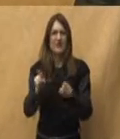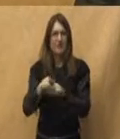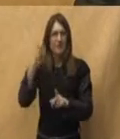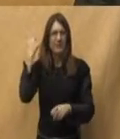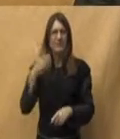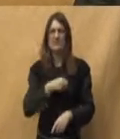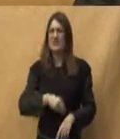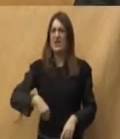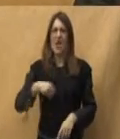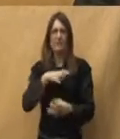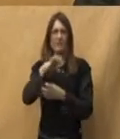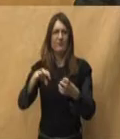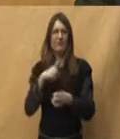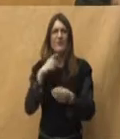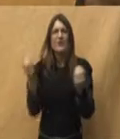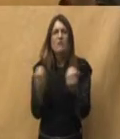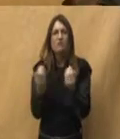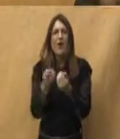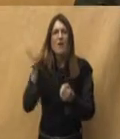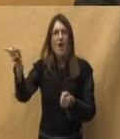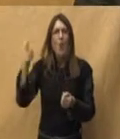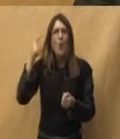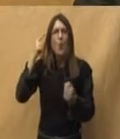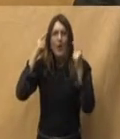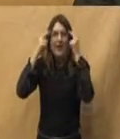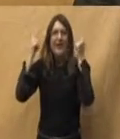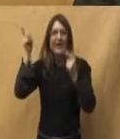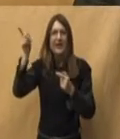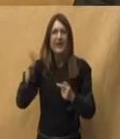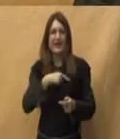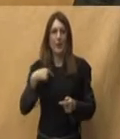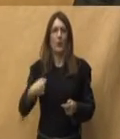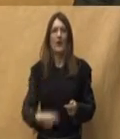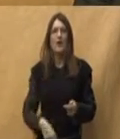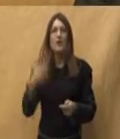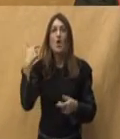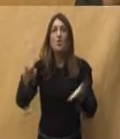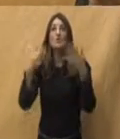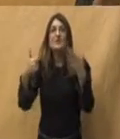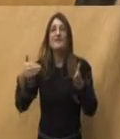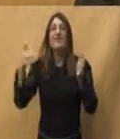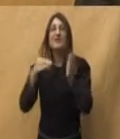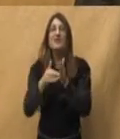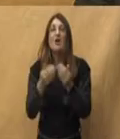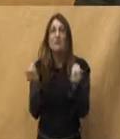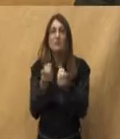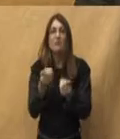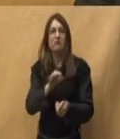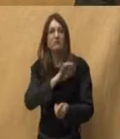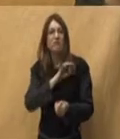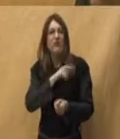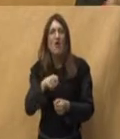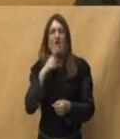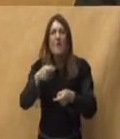tragedije bebica u Kini kada je bilo potrovano 60.000 beba sa melaminom, dakle sa